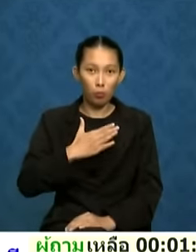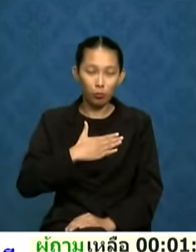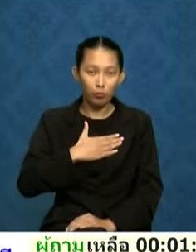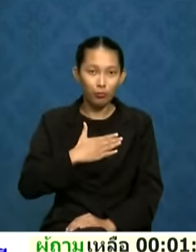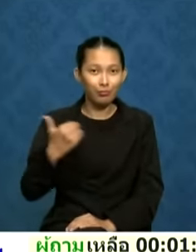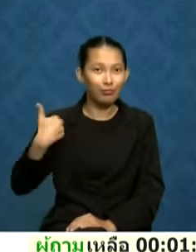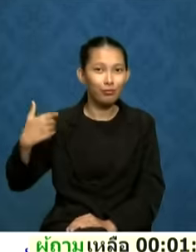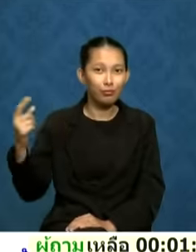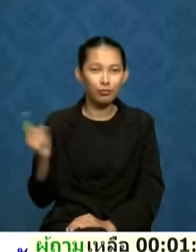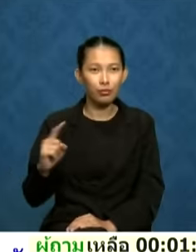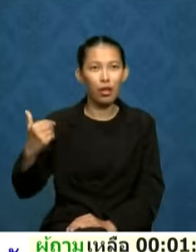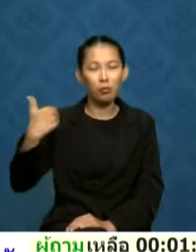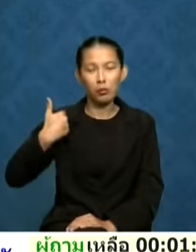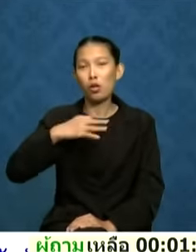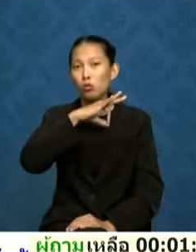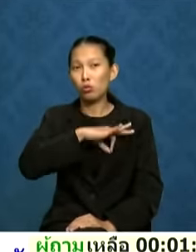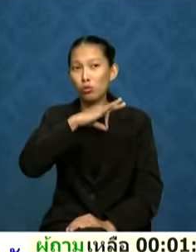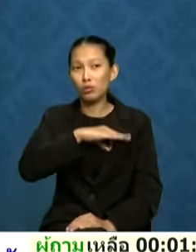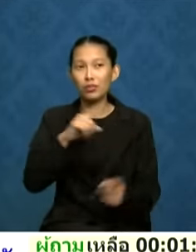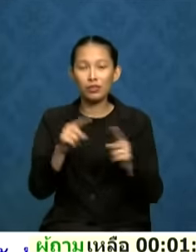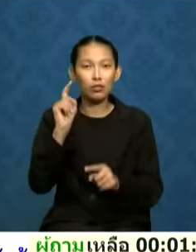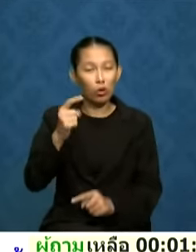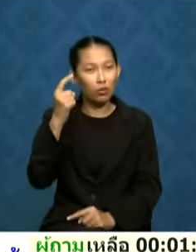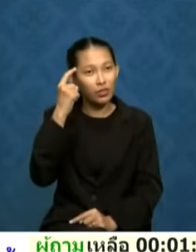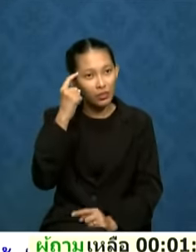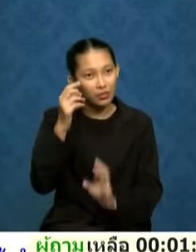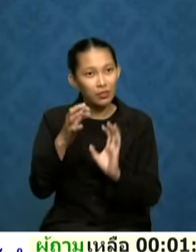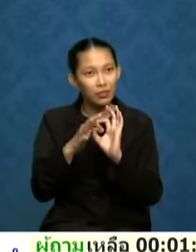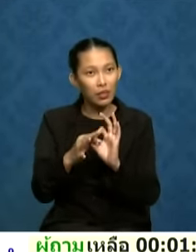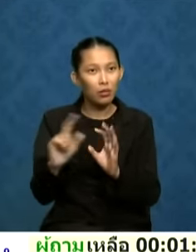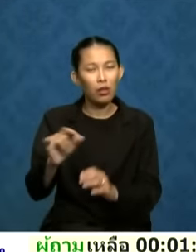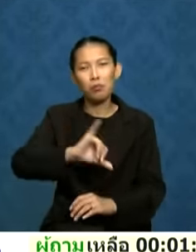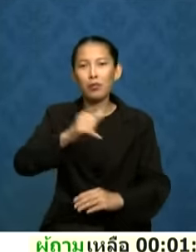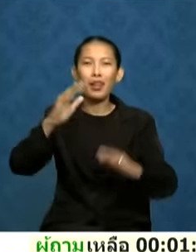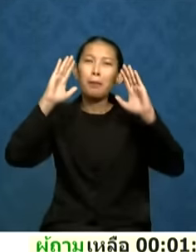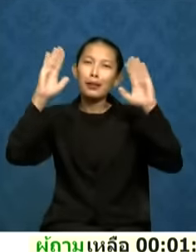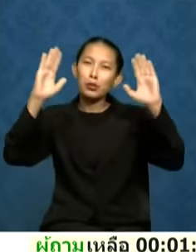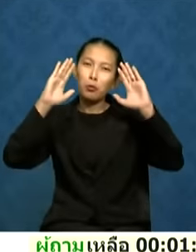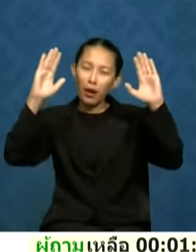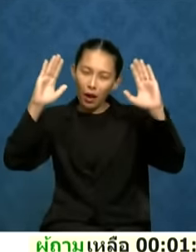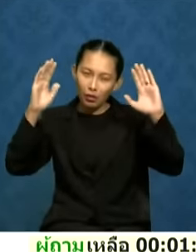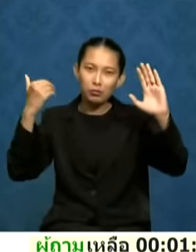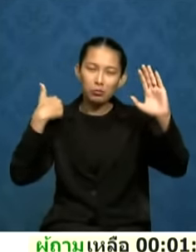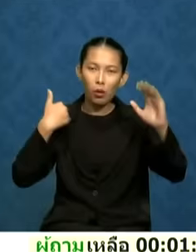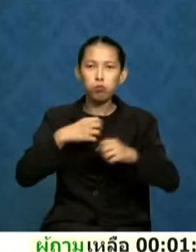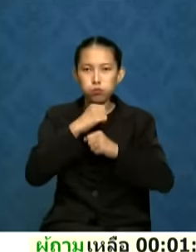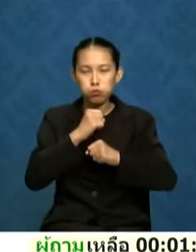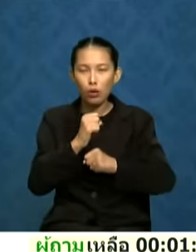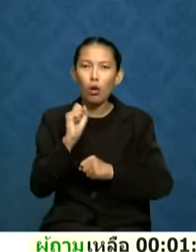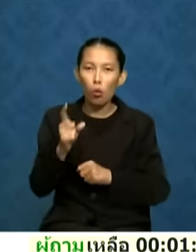ความรู้สึกที่ตองคำนงถึงอาจจะเพาประสบการณมาก แก่กว่าท่าน